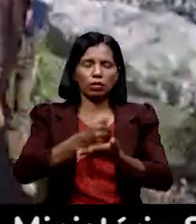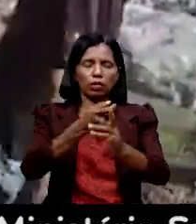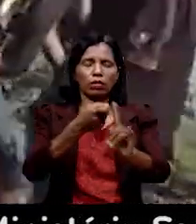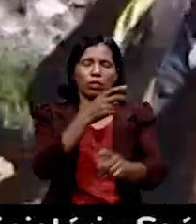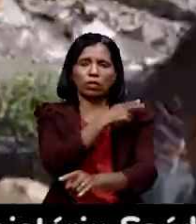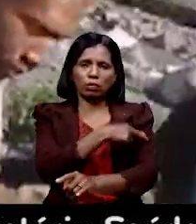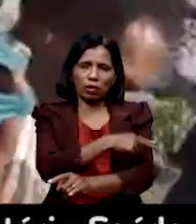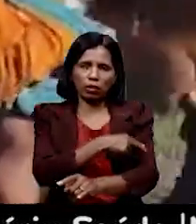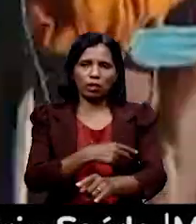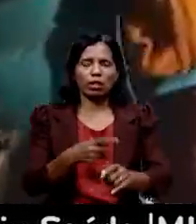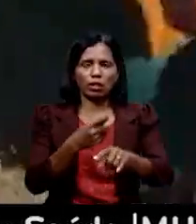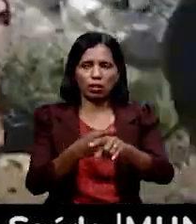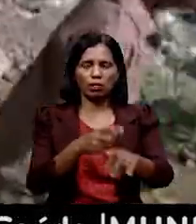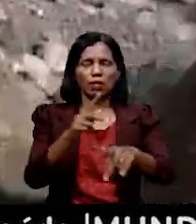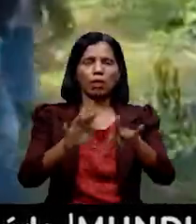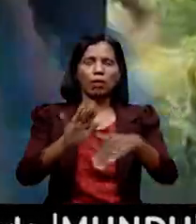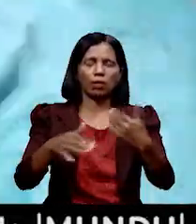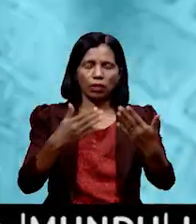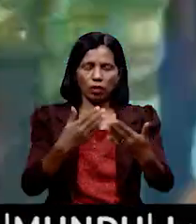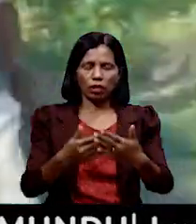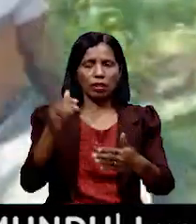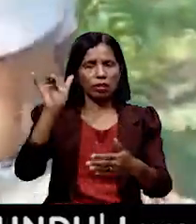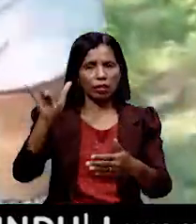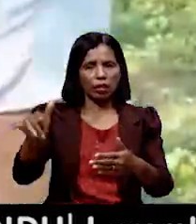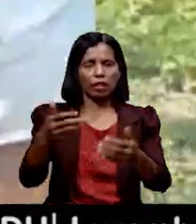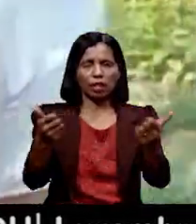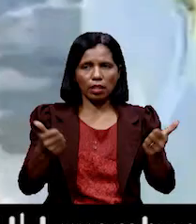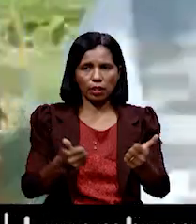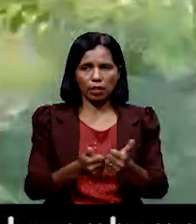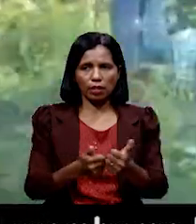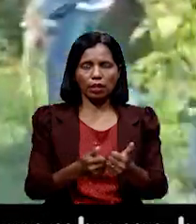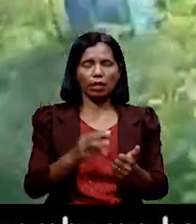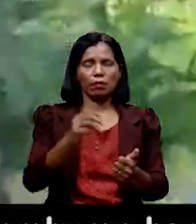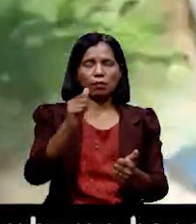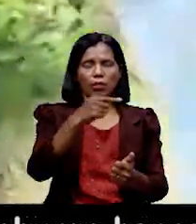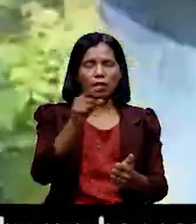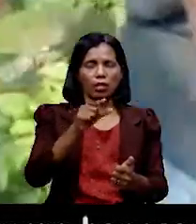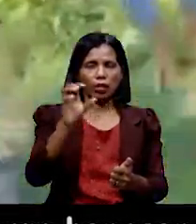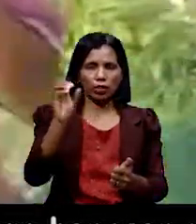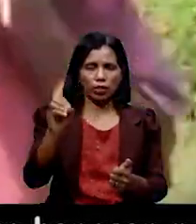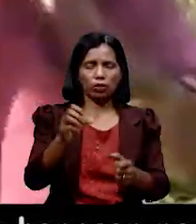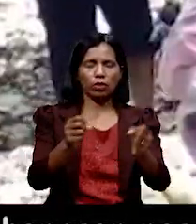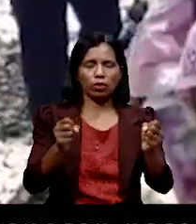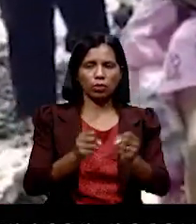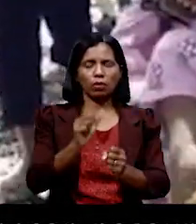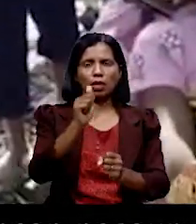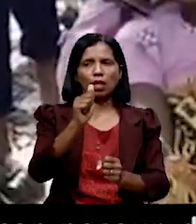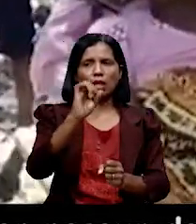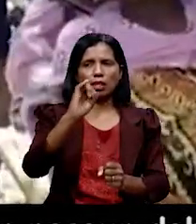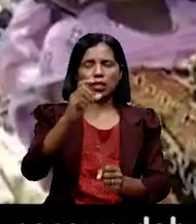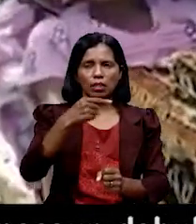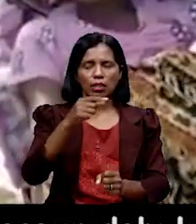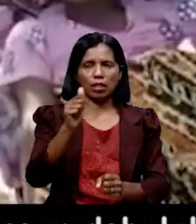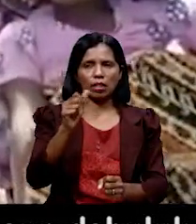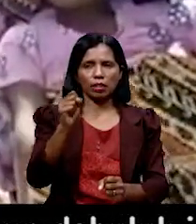ini akontese bebe ikona ba komunidade sira nebe hela ia aldea Laho, majob no Odel Gomon, suku Ayasa. How lori